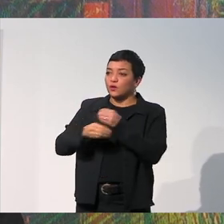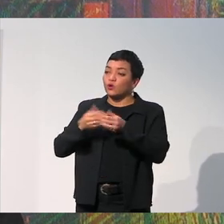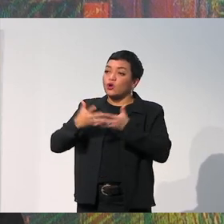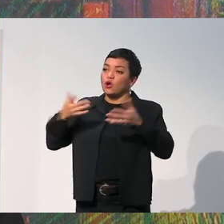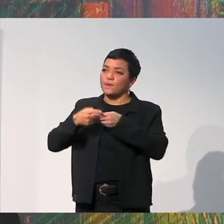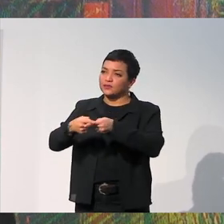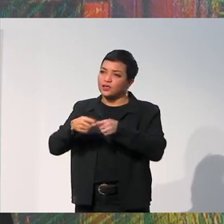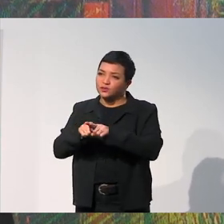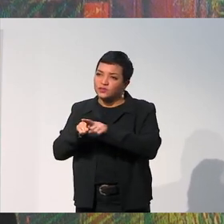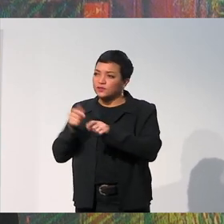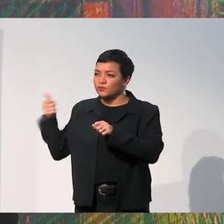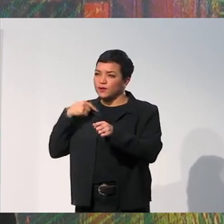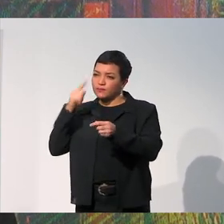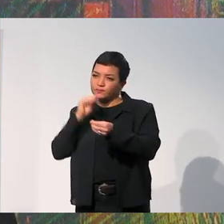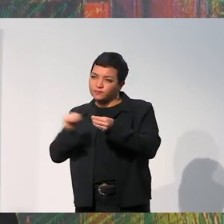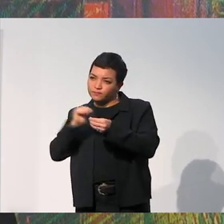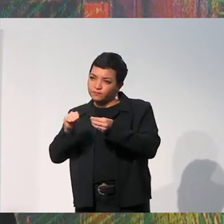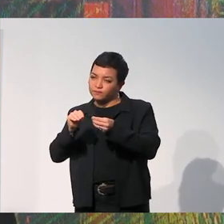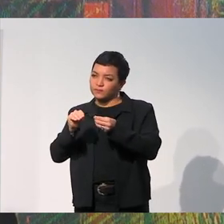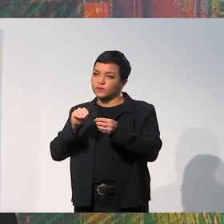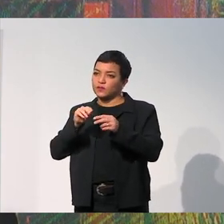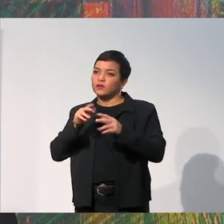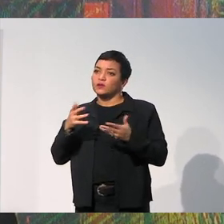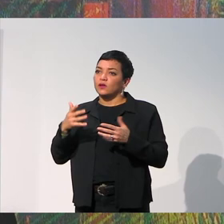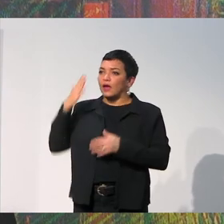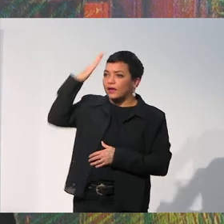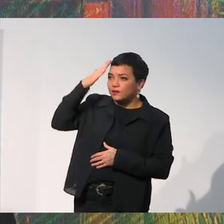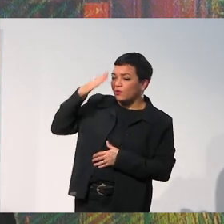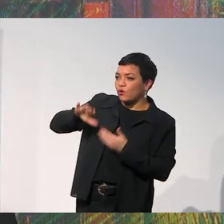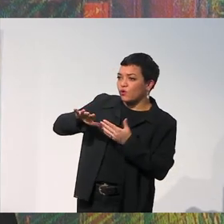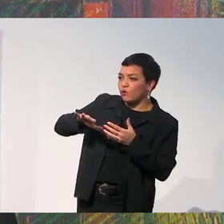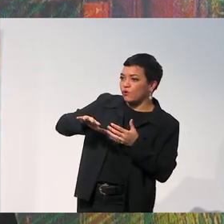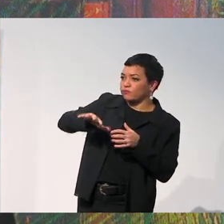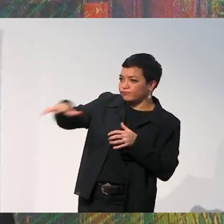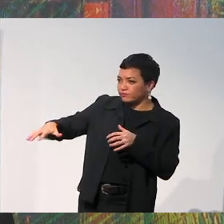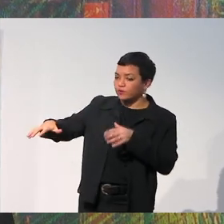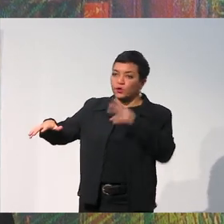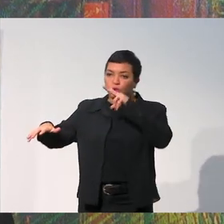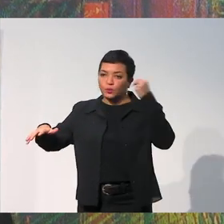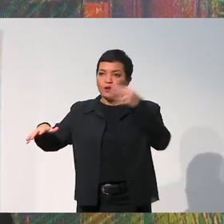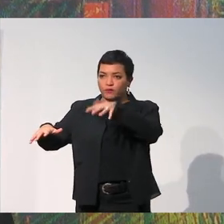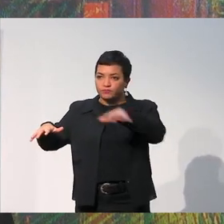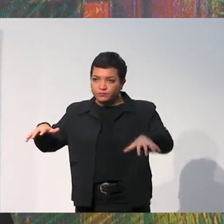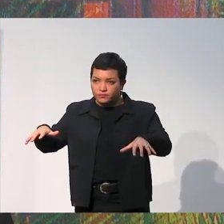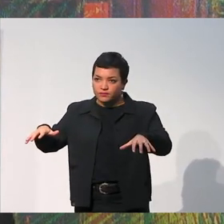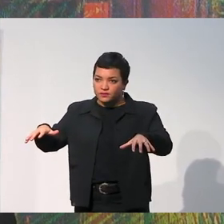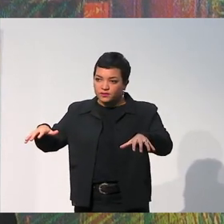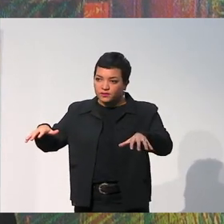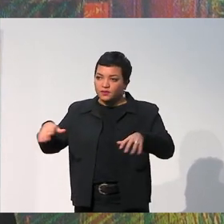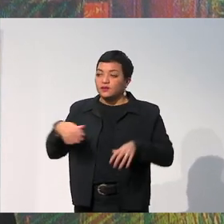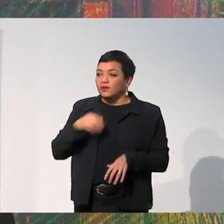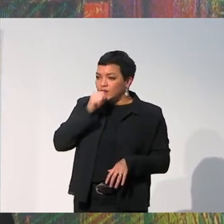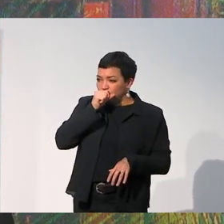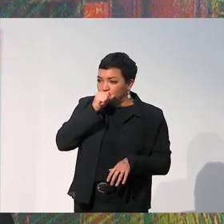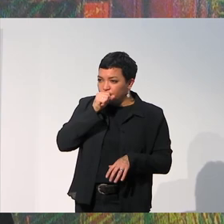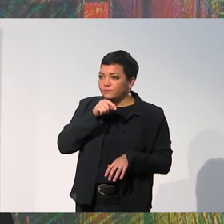animaux plutôt des objets d'un côté et les humains de l'autre côté, que défendent d'ailleurs des gens, pour ne pas les citer,